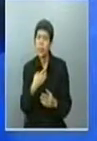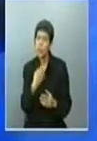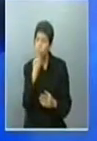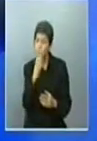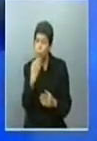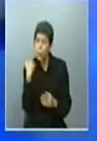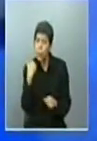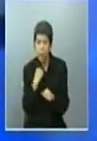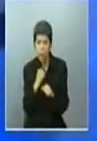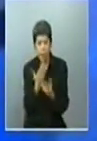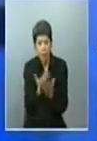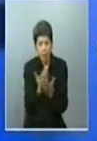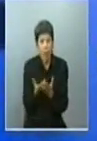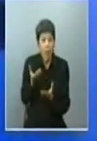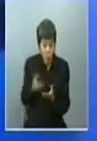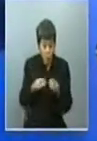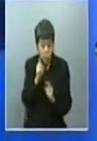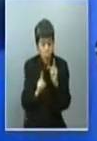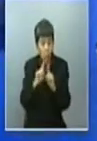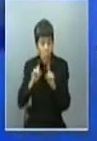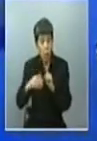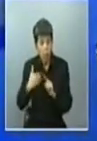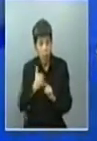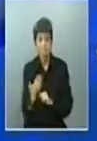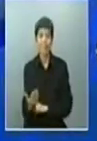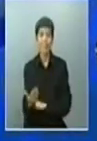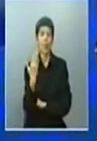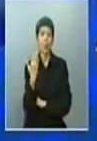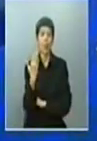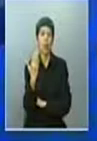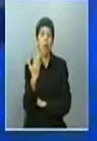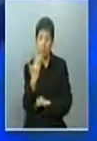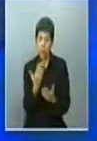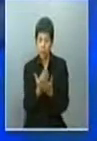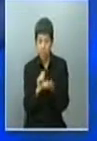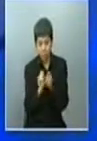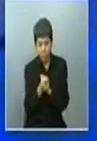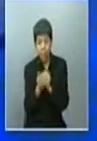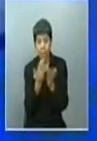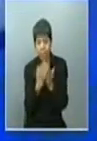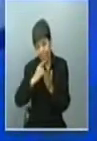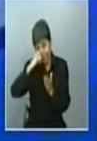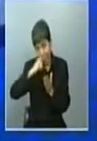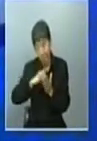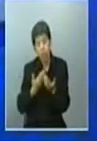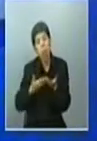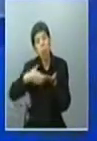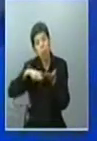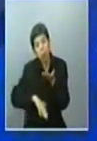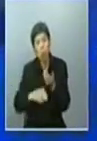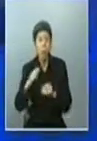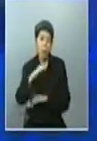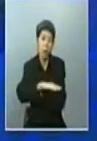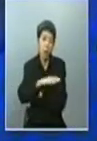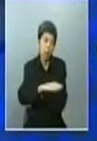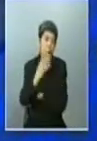ราวของตลาดเงินตลาดทุนจะเห็นได้ว่าในเช้าวันนี้เนี่ยนะคะทิศทางของอัตราแลกเปลี่ยนเงินบาทนั้นมีการอ่อนค่าจากเมื่อเย็นวาน